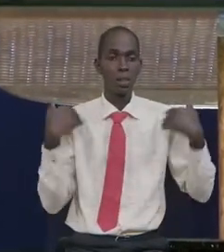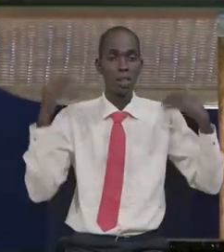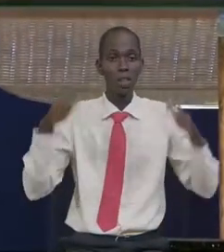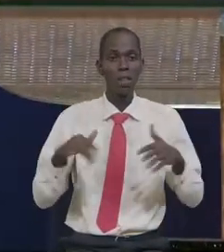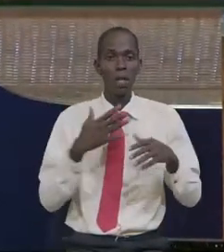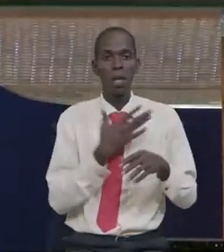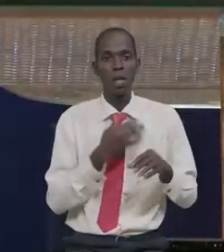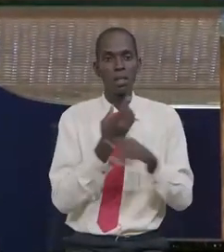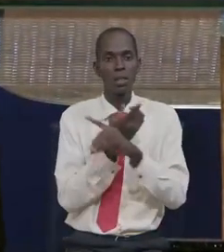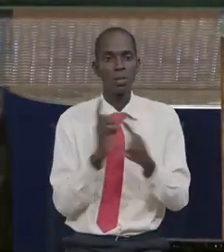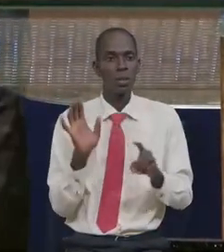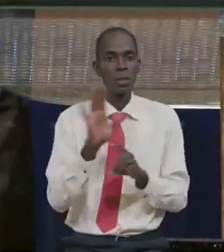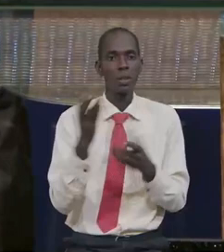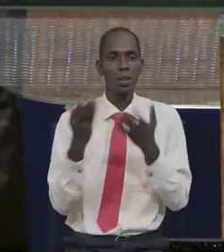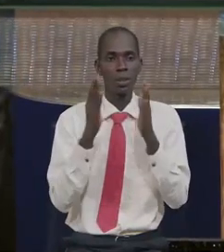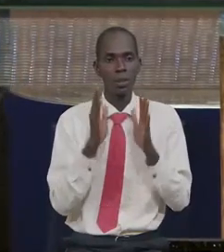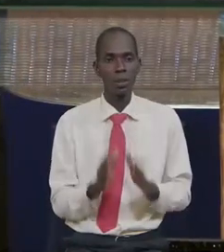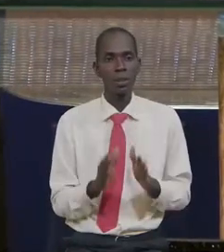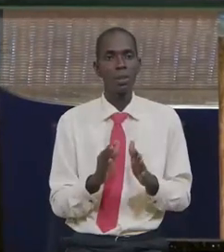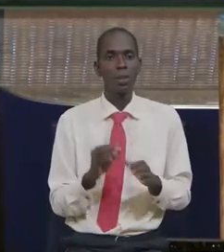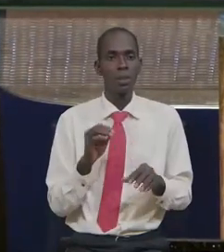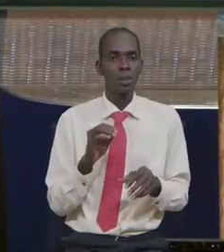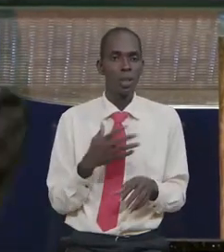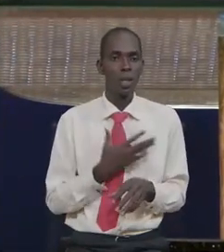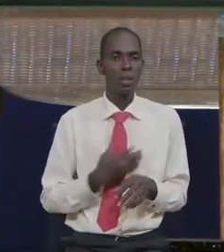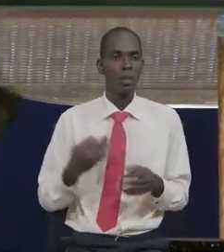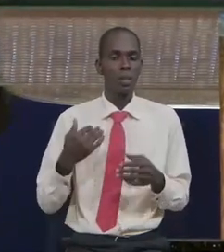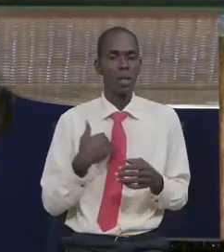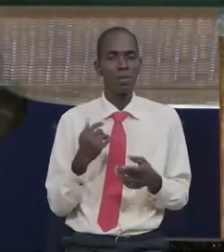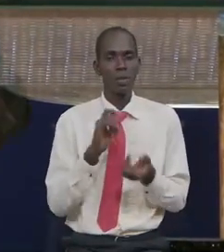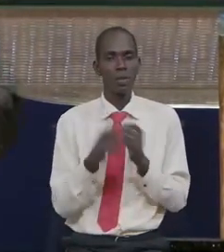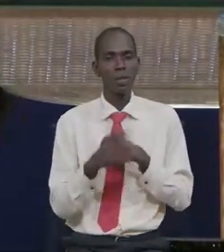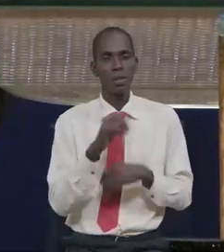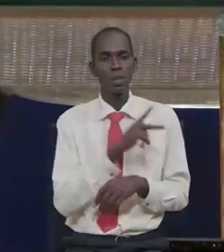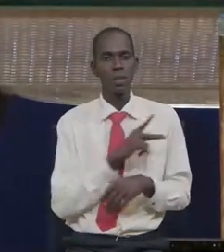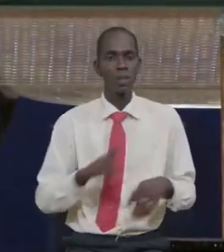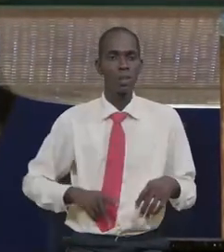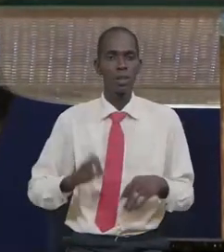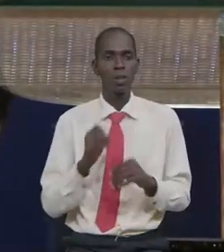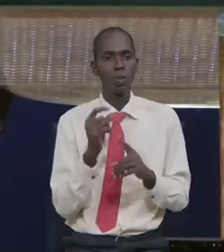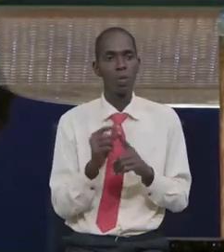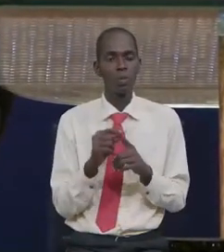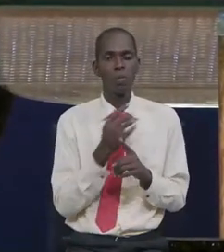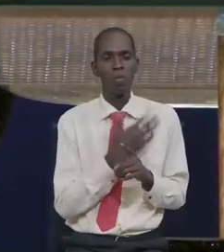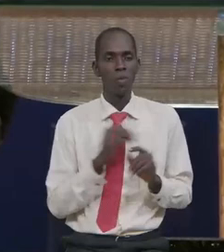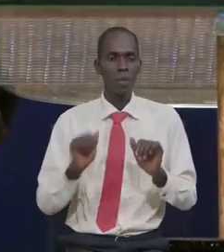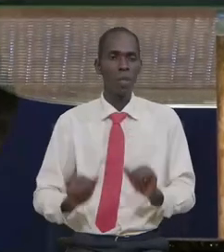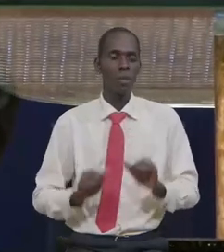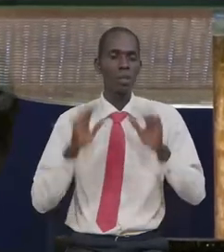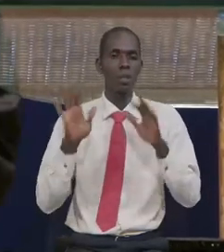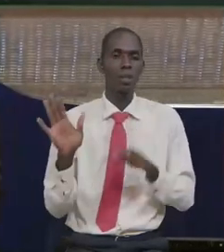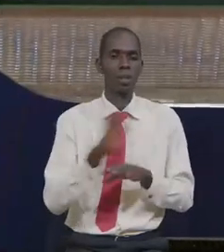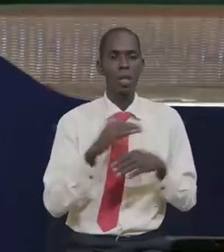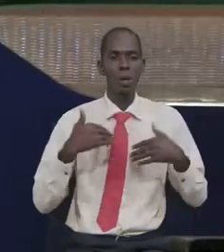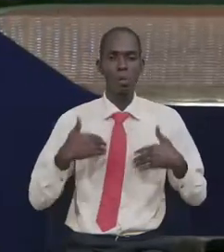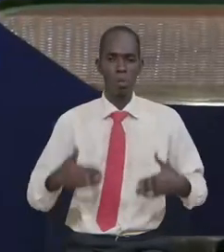son ange et délivré ses serviteurs qui ont eu confiance en lui et qui ont violé l'ordre du roi et livré leur corps.